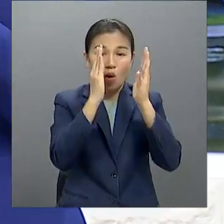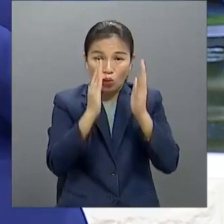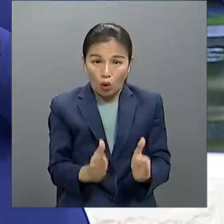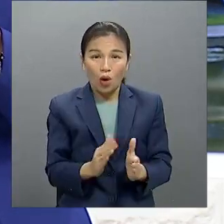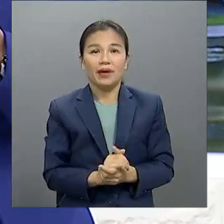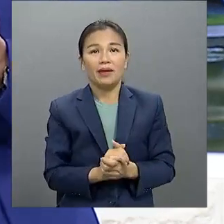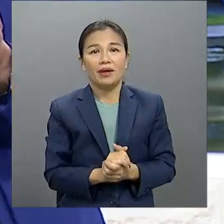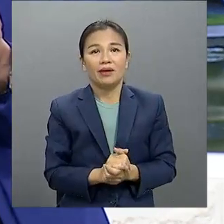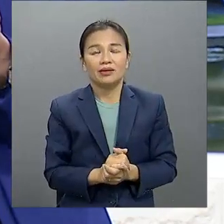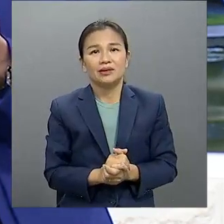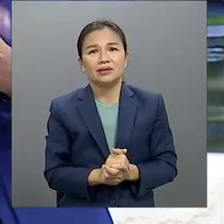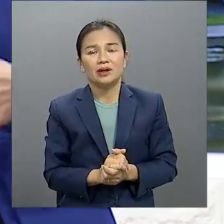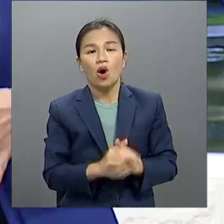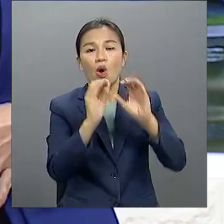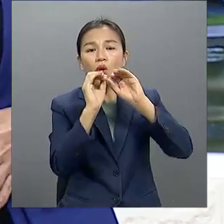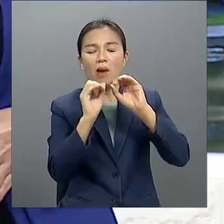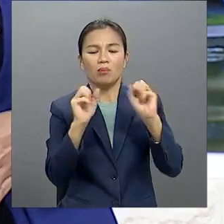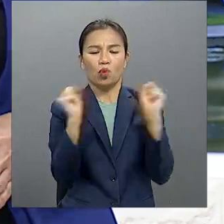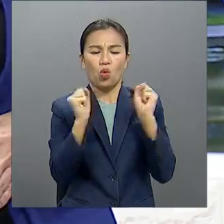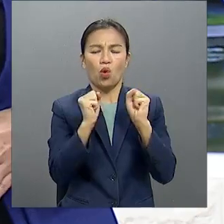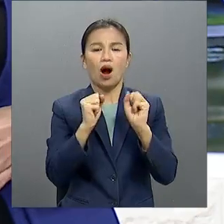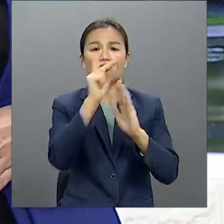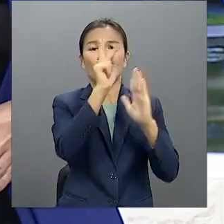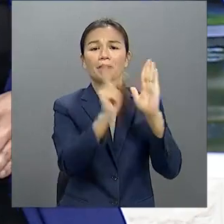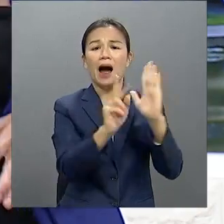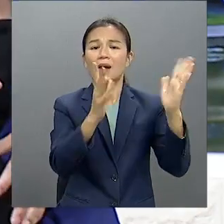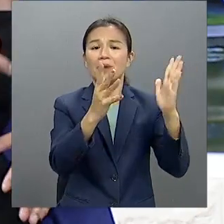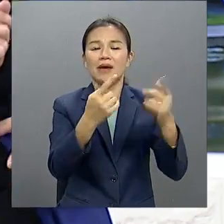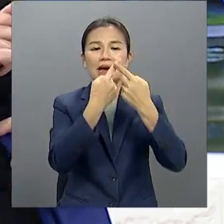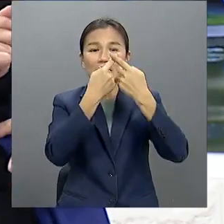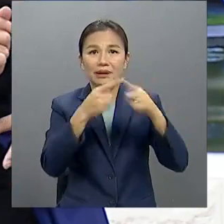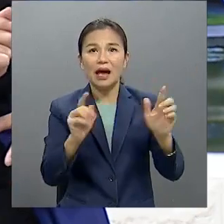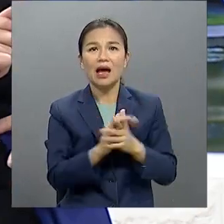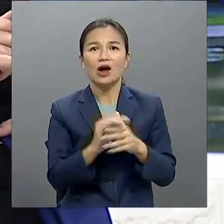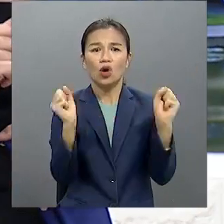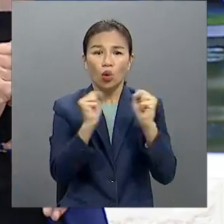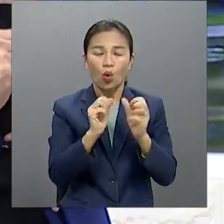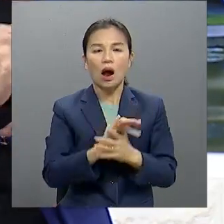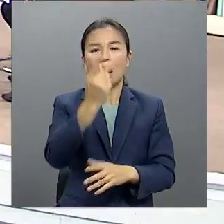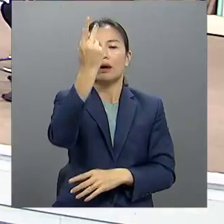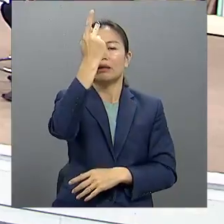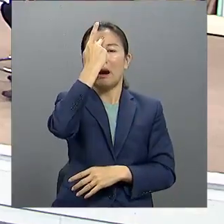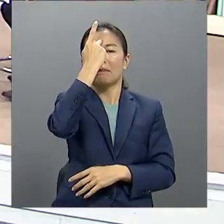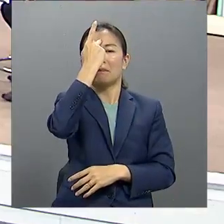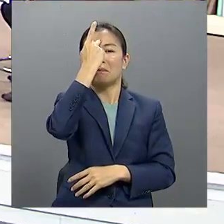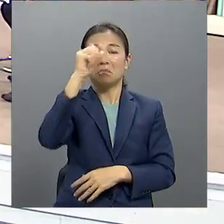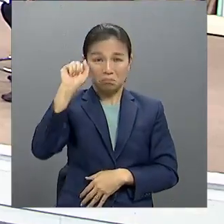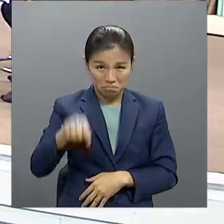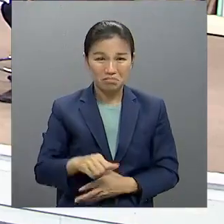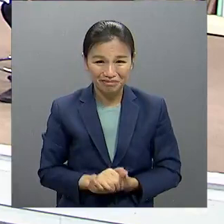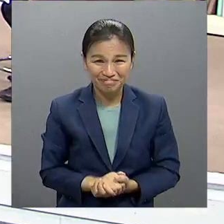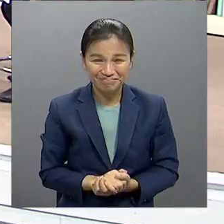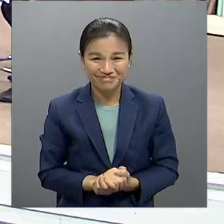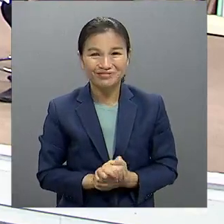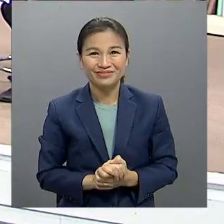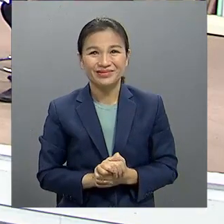ค่อยเกรงกลัวกฎหมายแต่อย่างน้อยก็ควรจะกลัวกฎแห่งกรรมแล้วนะน้องปรางน้องตอบ นะอะไรที่เป็นเกี่ยวกับ